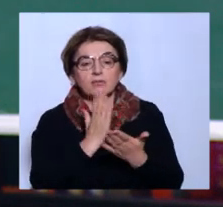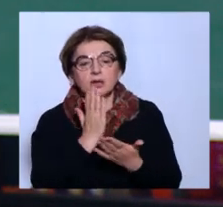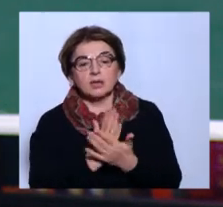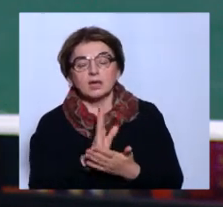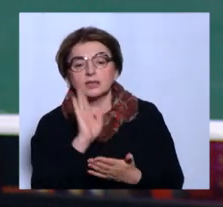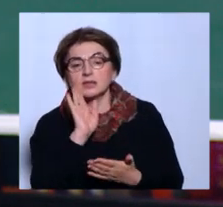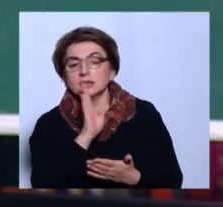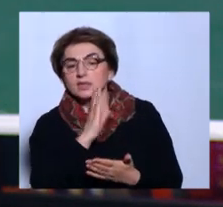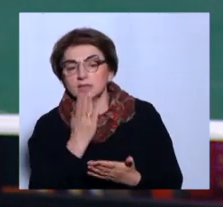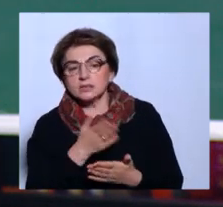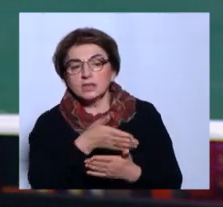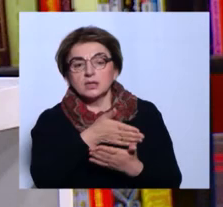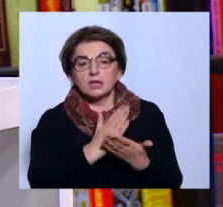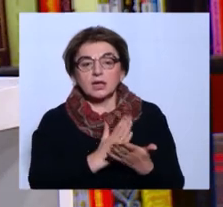და